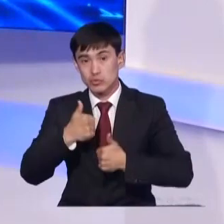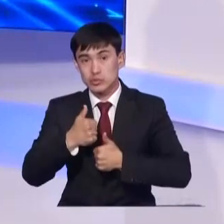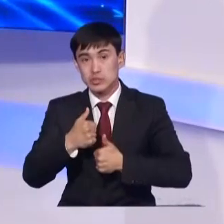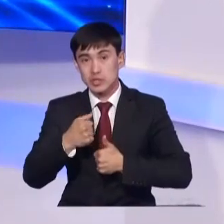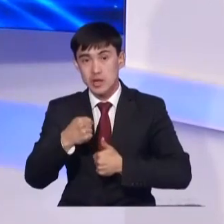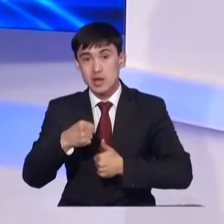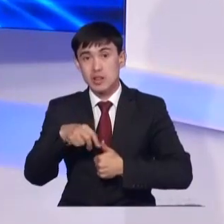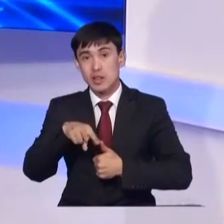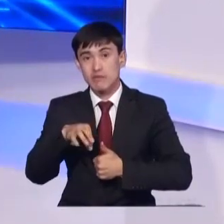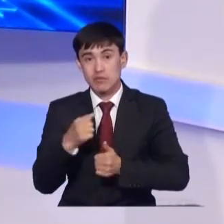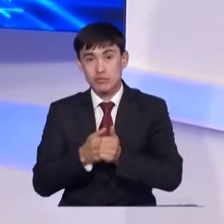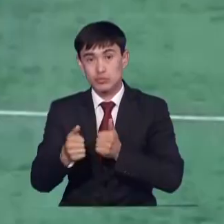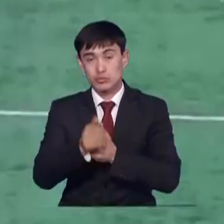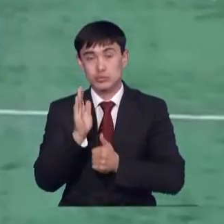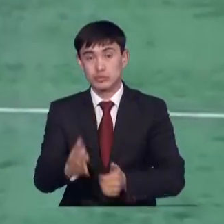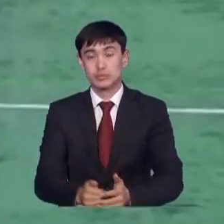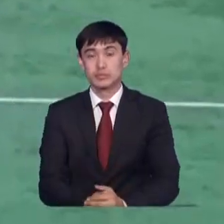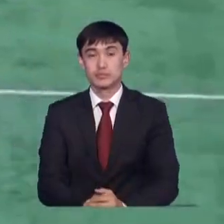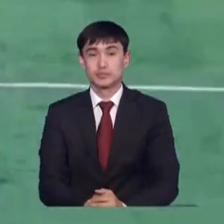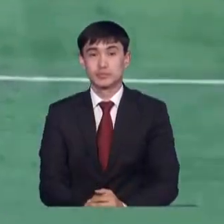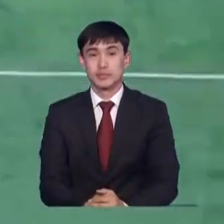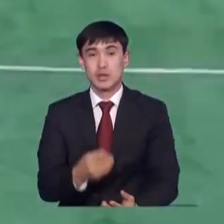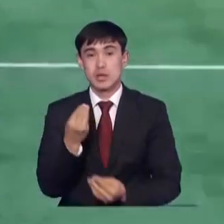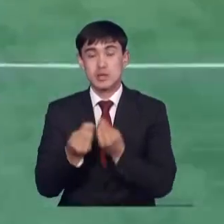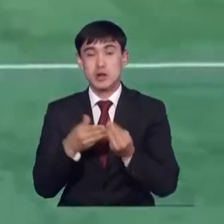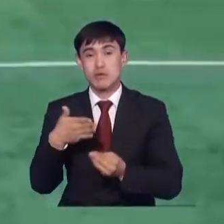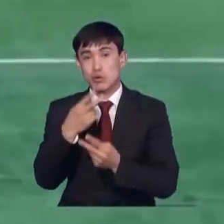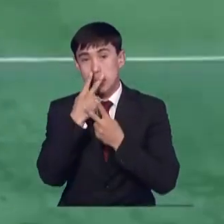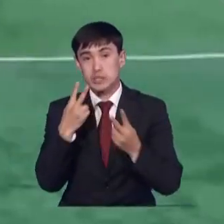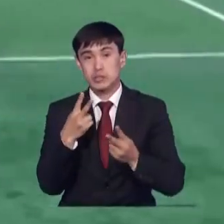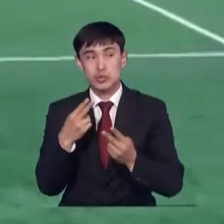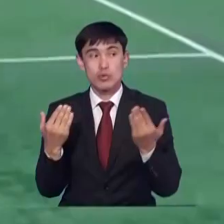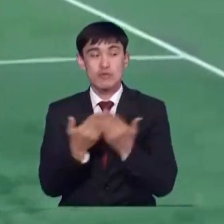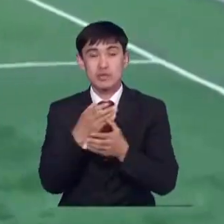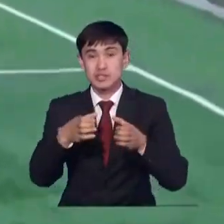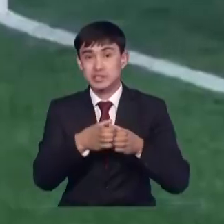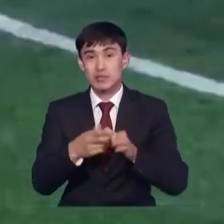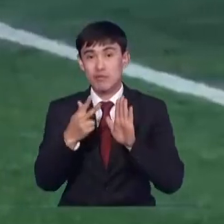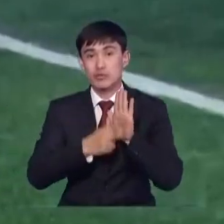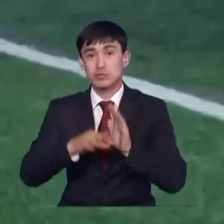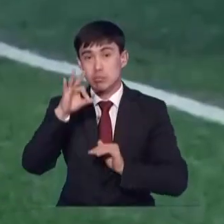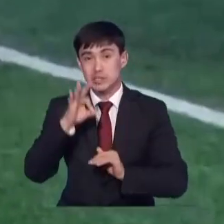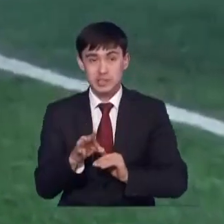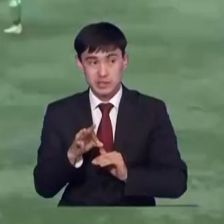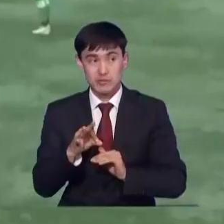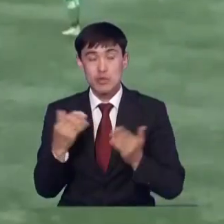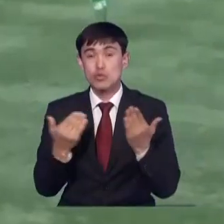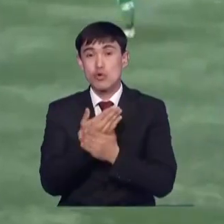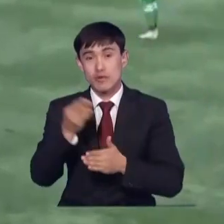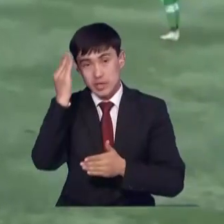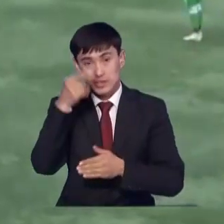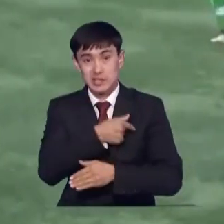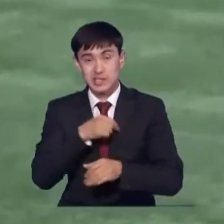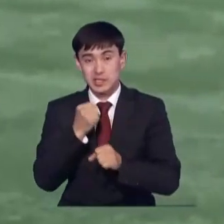обладателя Лавров игра в арау показала что обновление состава на 80% новая тактика и